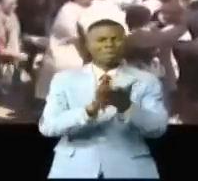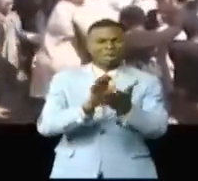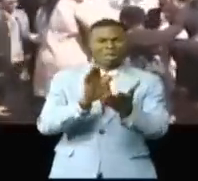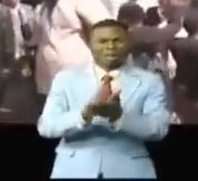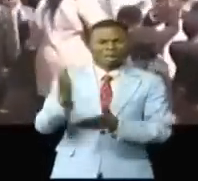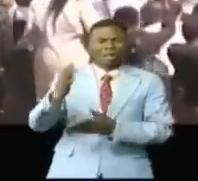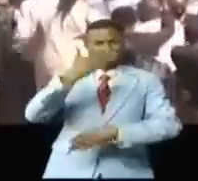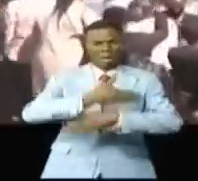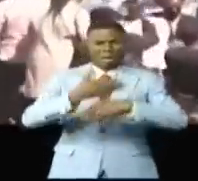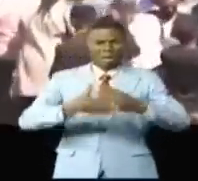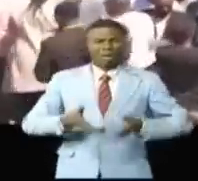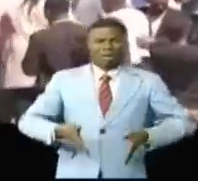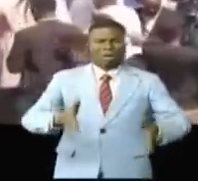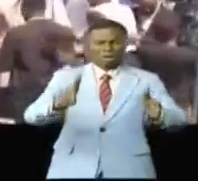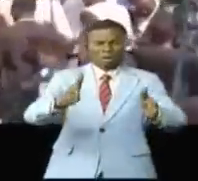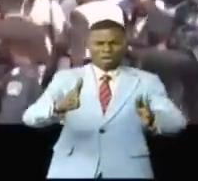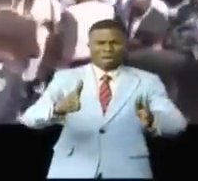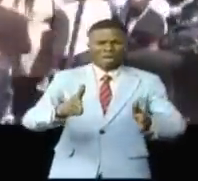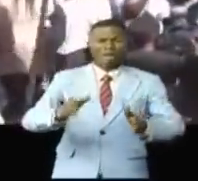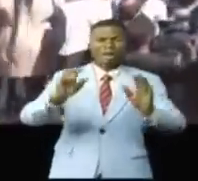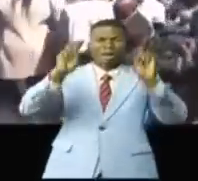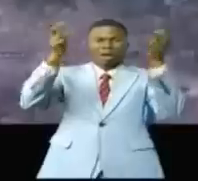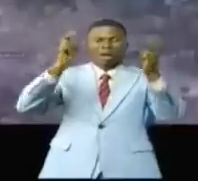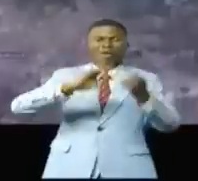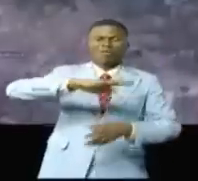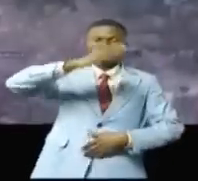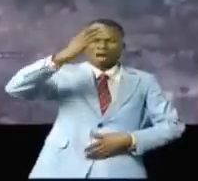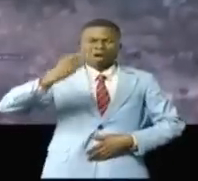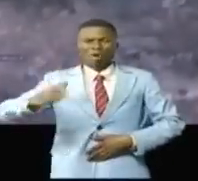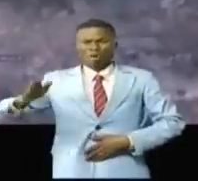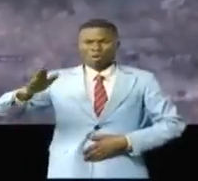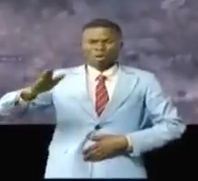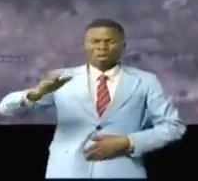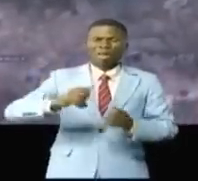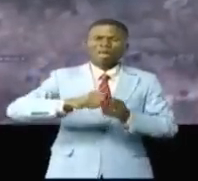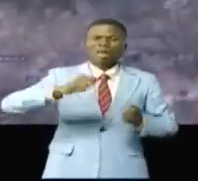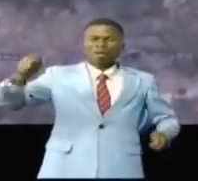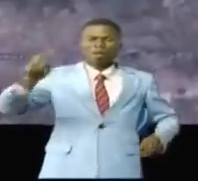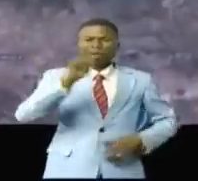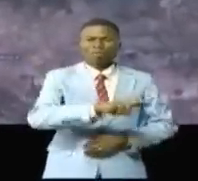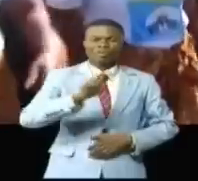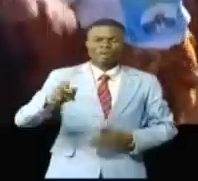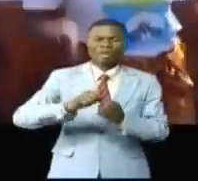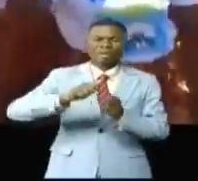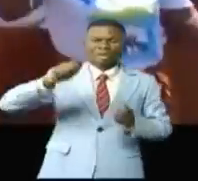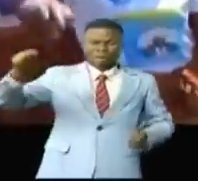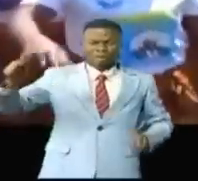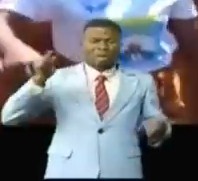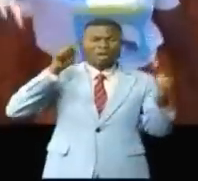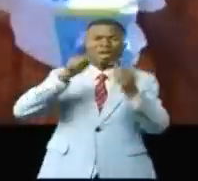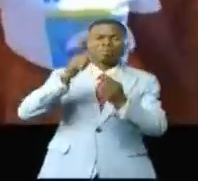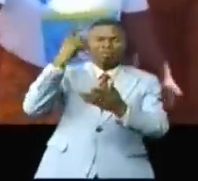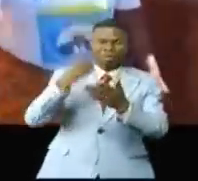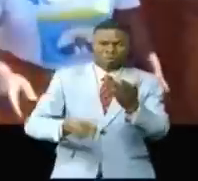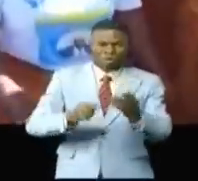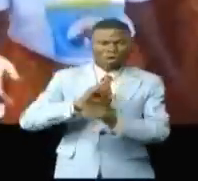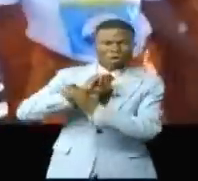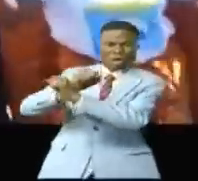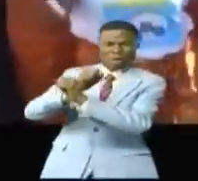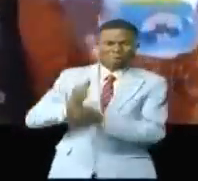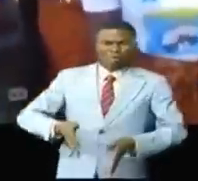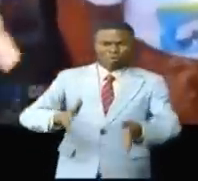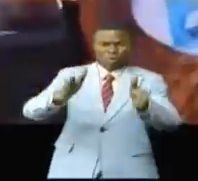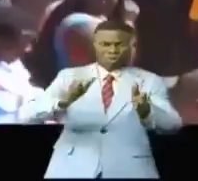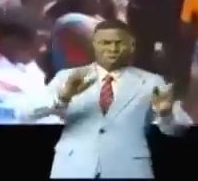La construction de la route de contournement de la ville montagneuse aura une longueur de 22 km. L'objectif consiste à protéger les routes de la